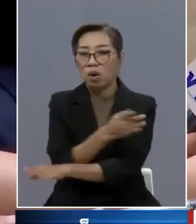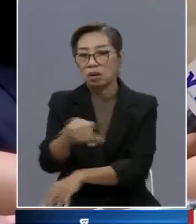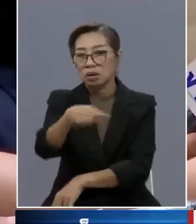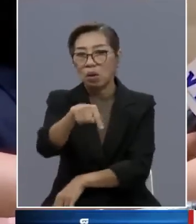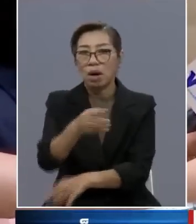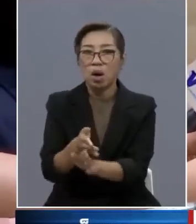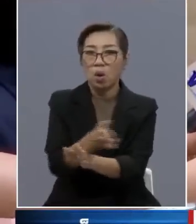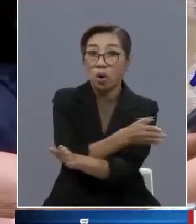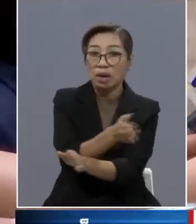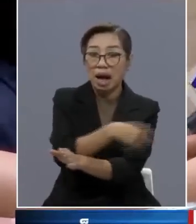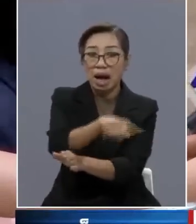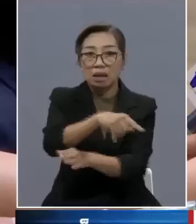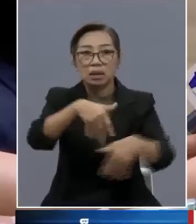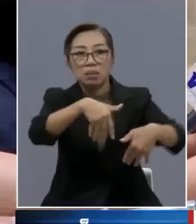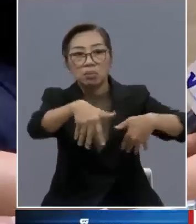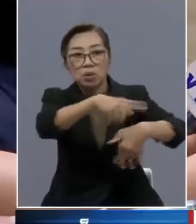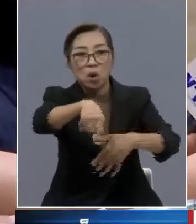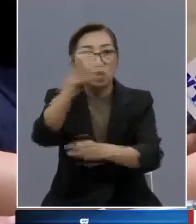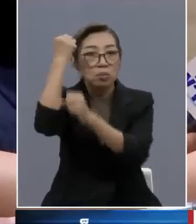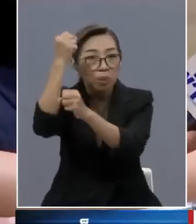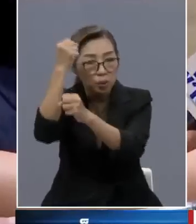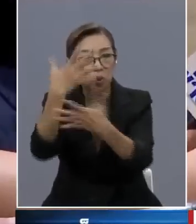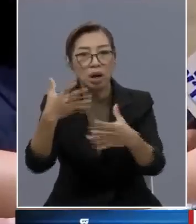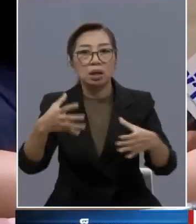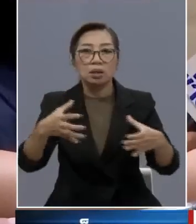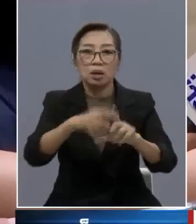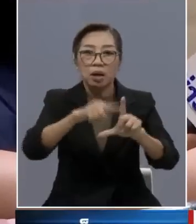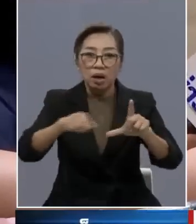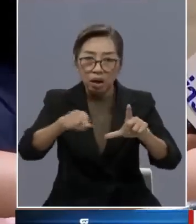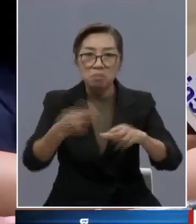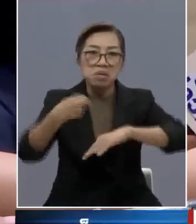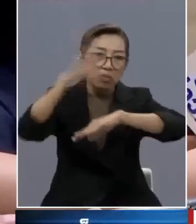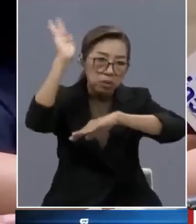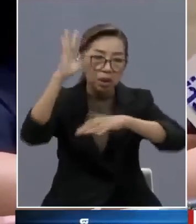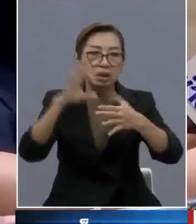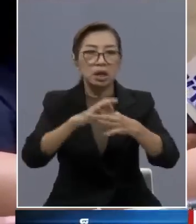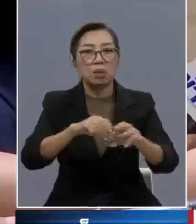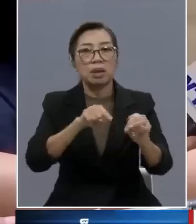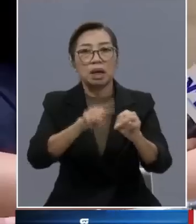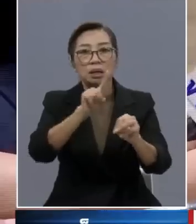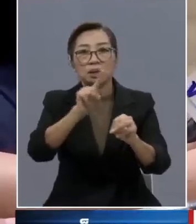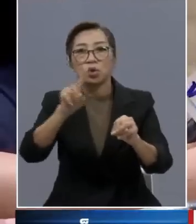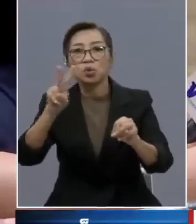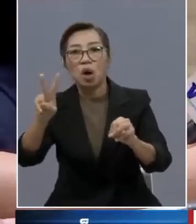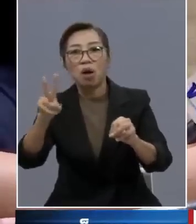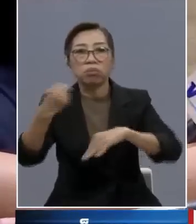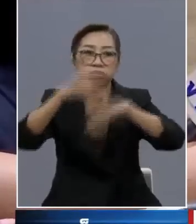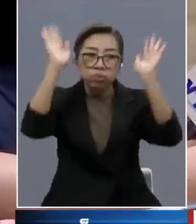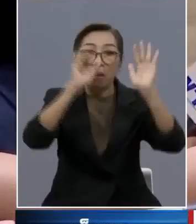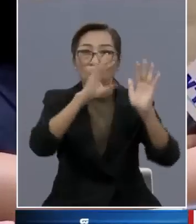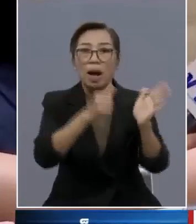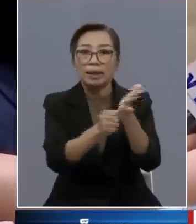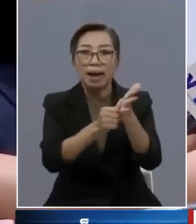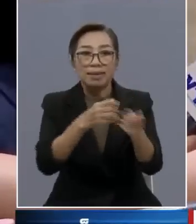าเสียงของพรรคก้าวไกลที่ผ่านมาเรื่องการแก้ไขมาตรา112เนี่ยเป็นตัวชี้เจตนาไปแล้วแม้จะ